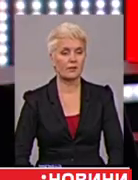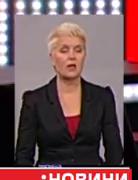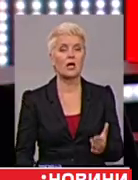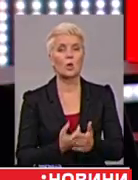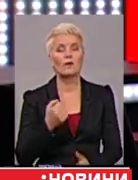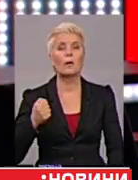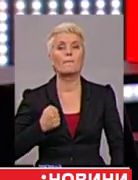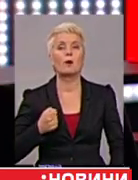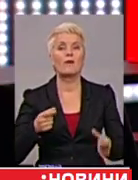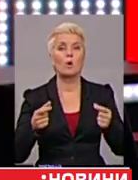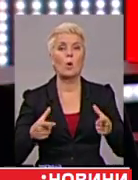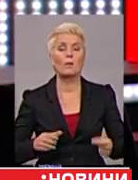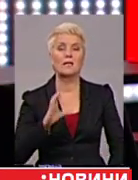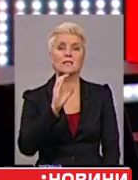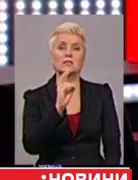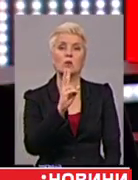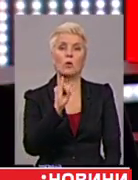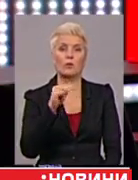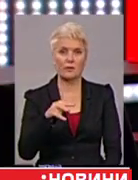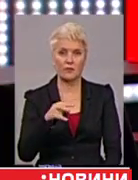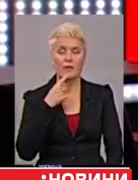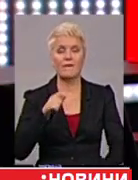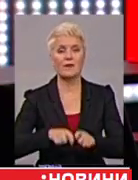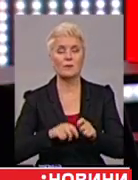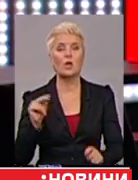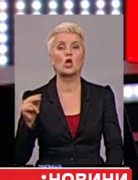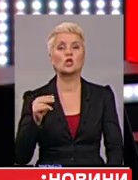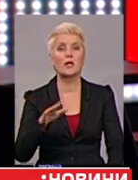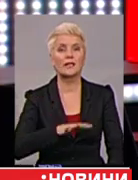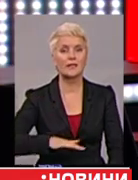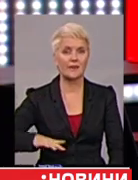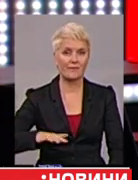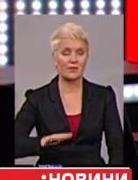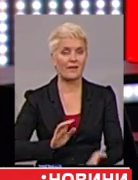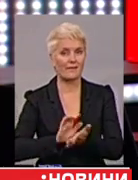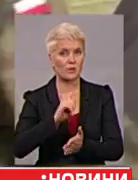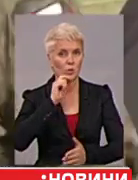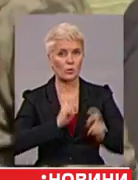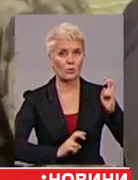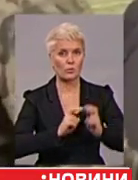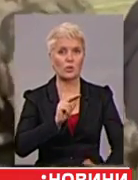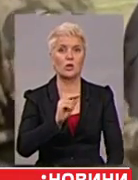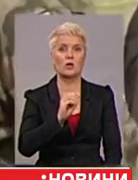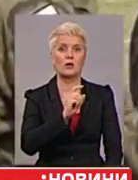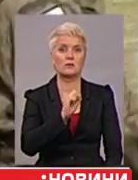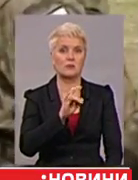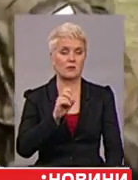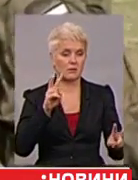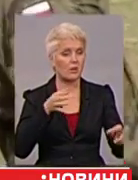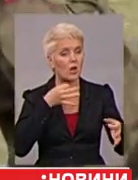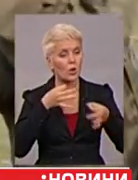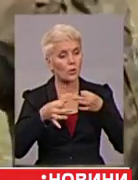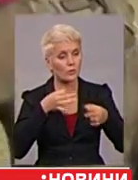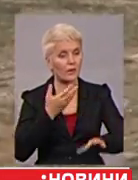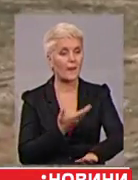Новий бойовий комплекс «Сокіл» випробували на Чернігівщині. Виготовили його на українському підприємстві «Чезара». Консультували